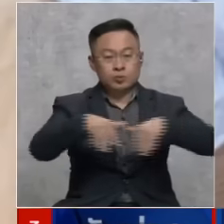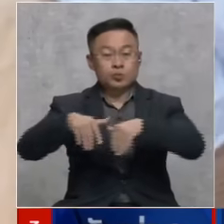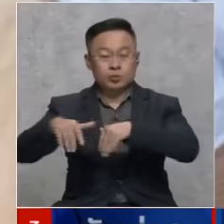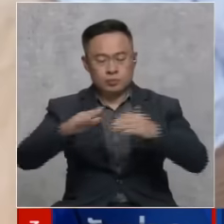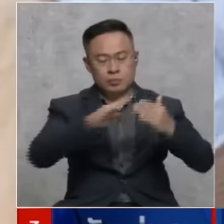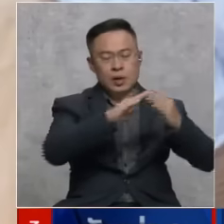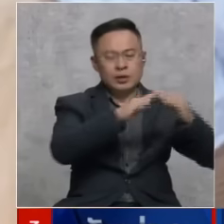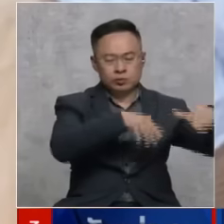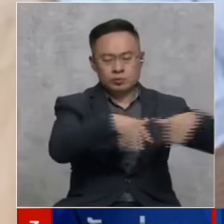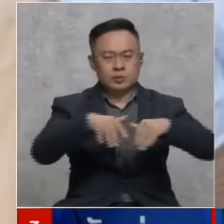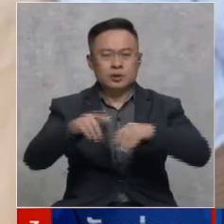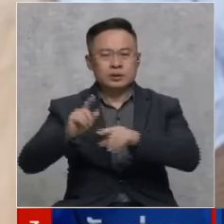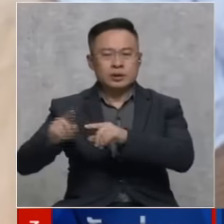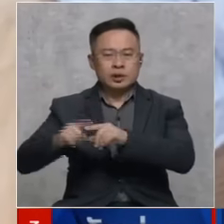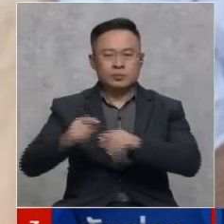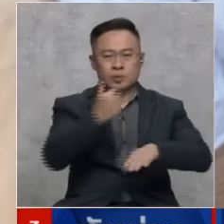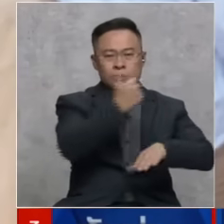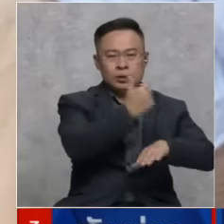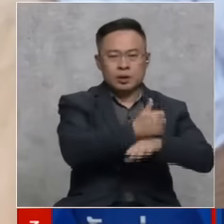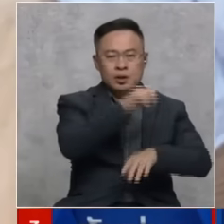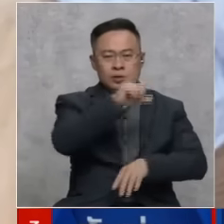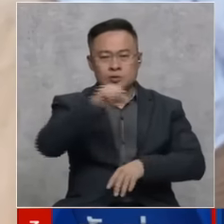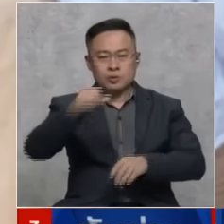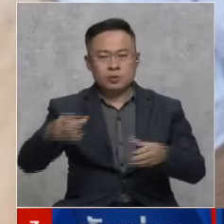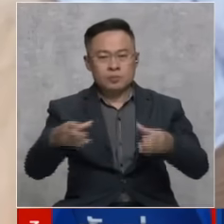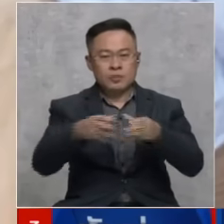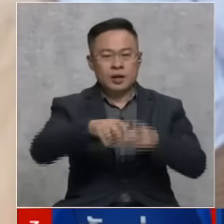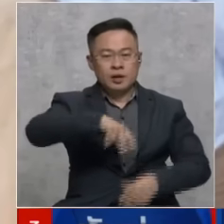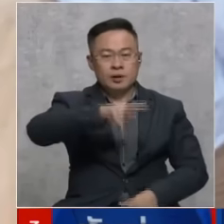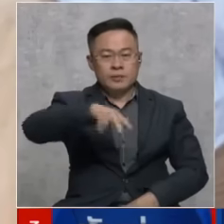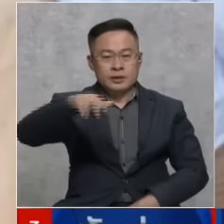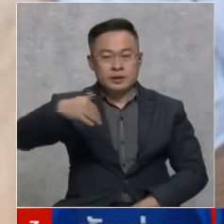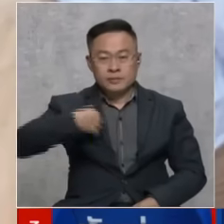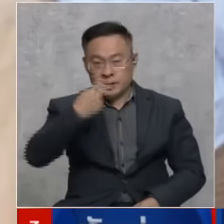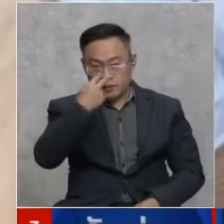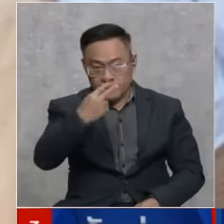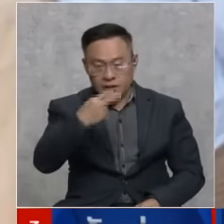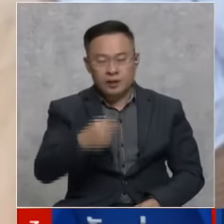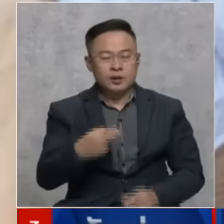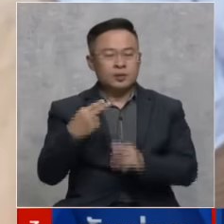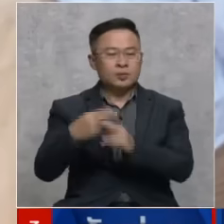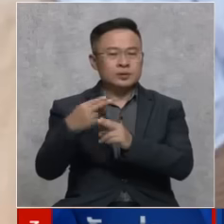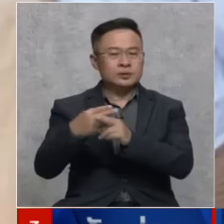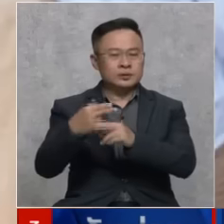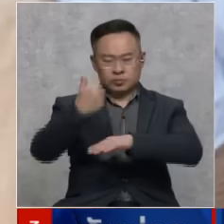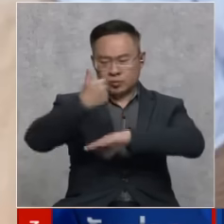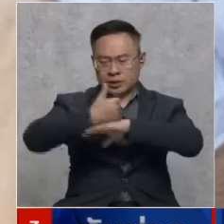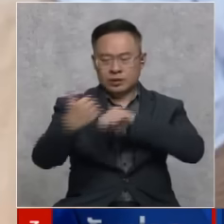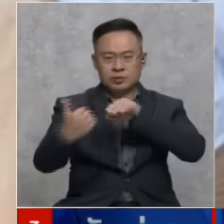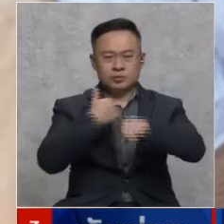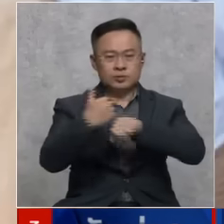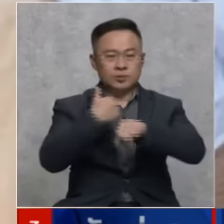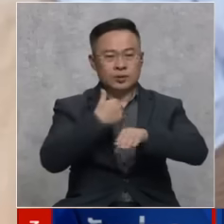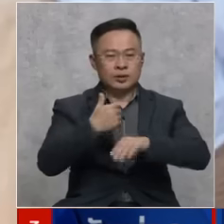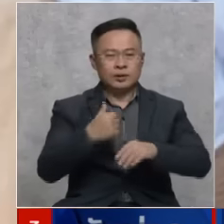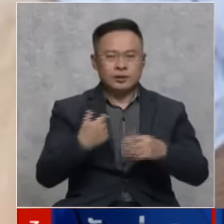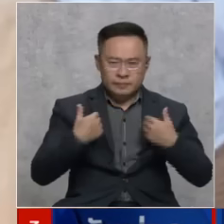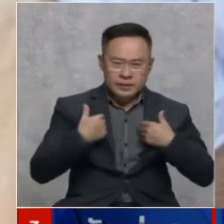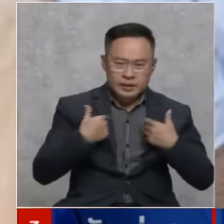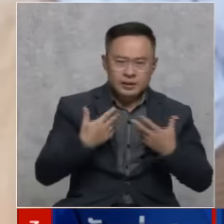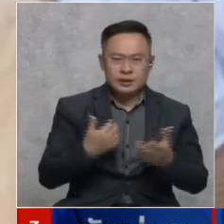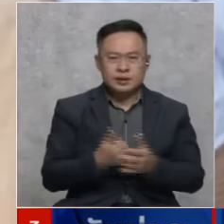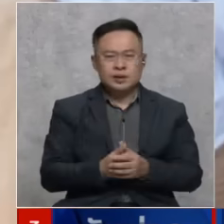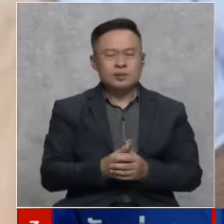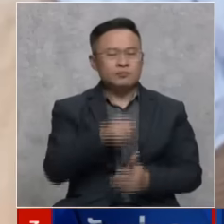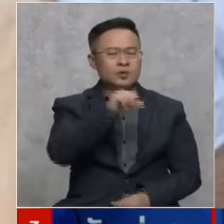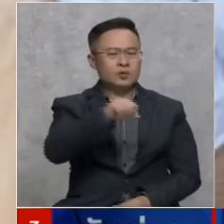รดารัฐมนตรีส.ส.และอดีตส.ส.ของพรรคเพื่อไทยนะคะไม่ว่าจะเป็นคุณสุริยะคุณจุลพันธ์คุณสมพงษ์คุณศรีโสภาคุณ